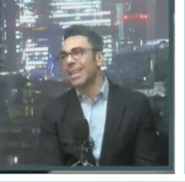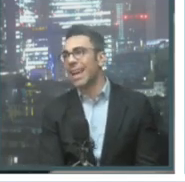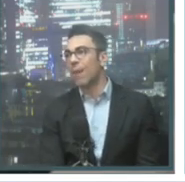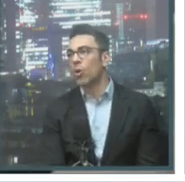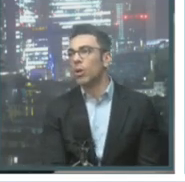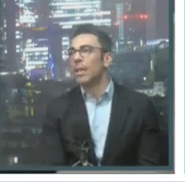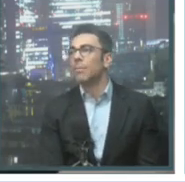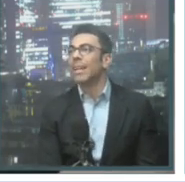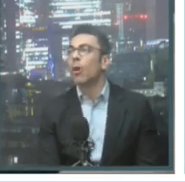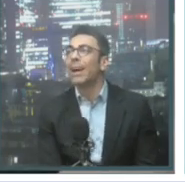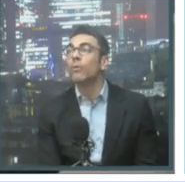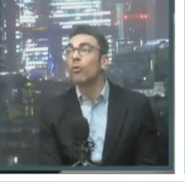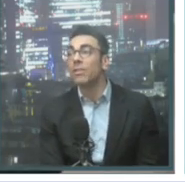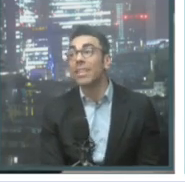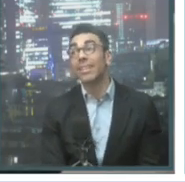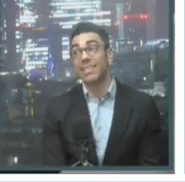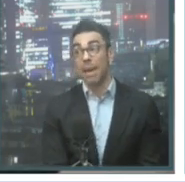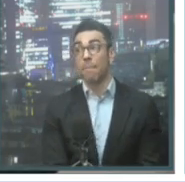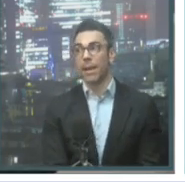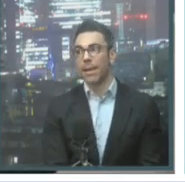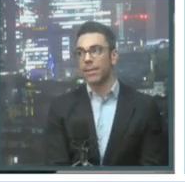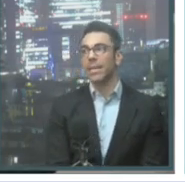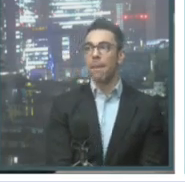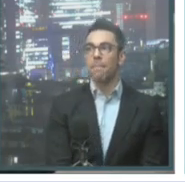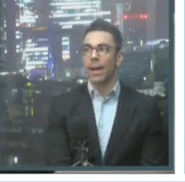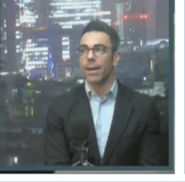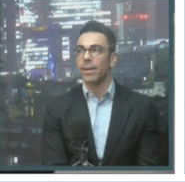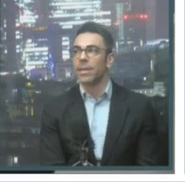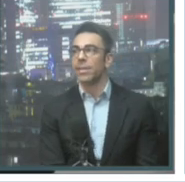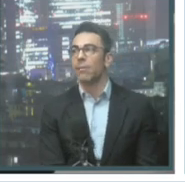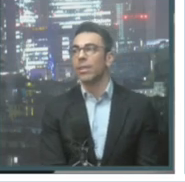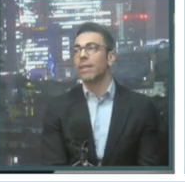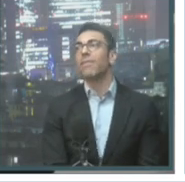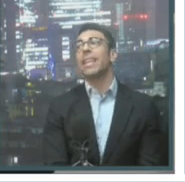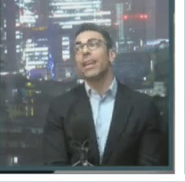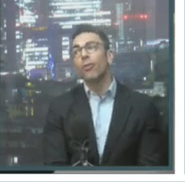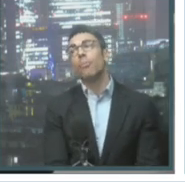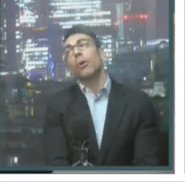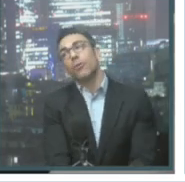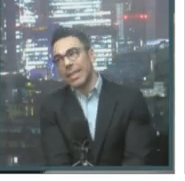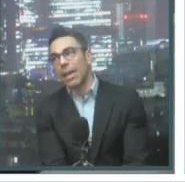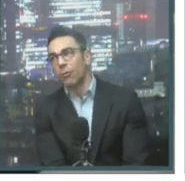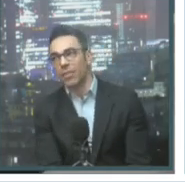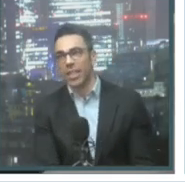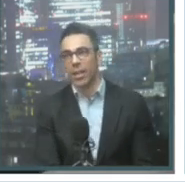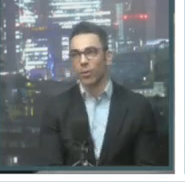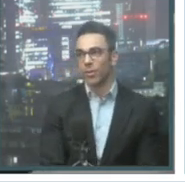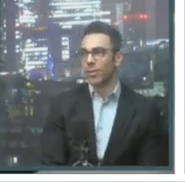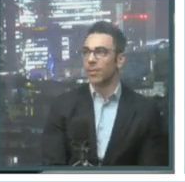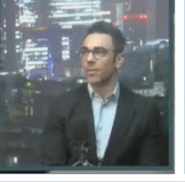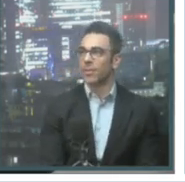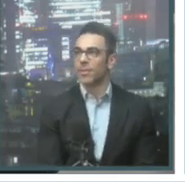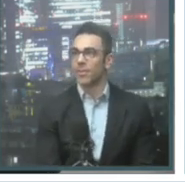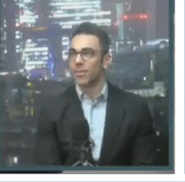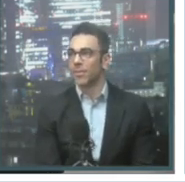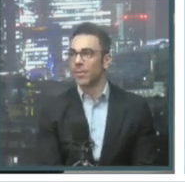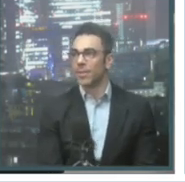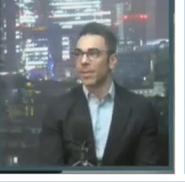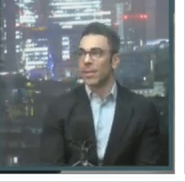inseriamo mi raccomando condividete sempre sempre se volete vederlo poi dovete anche condividerlo